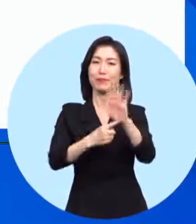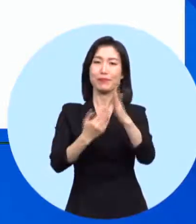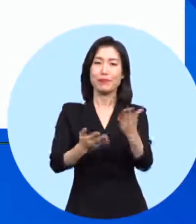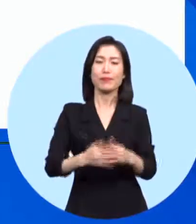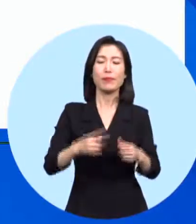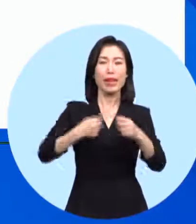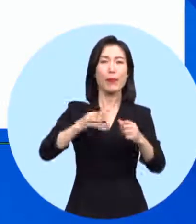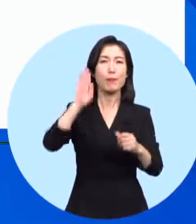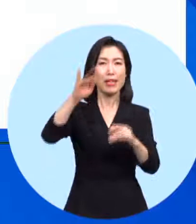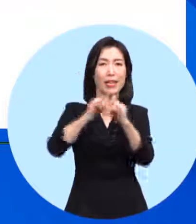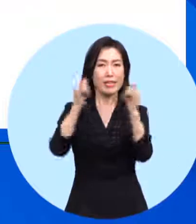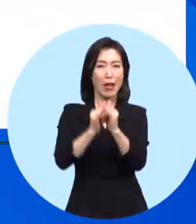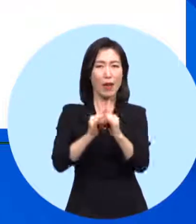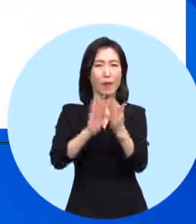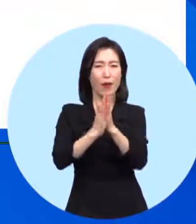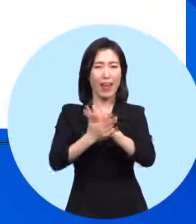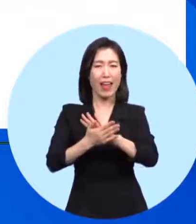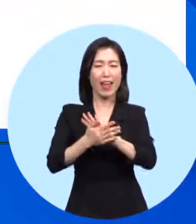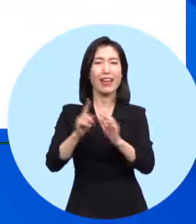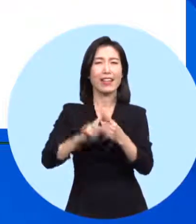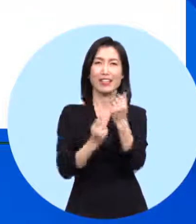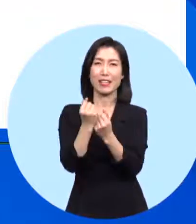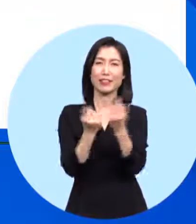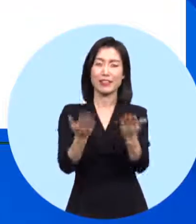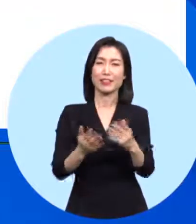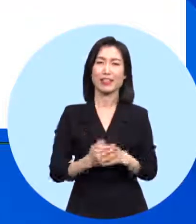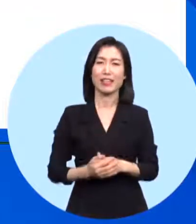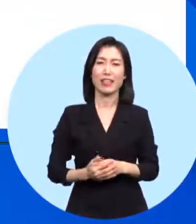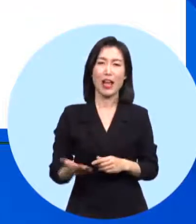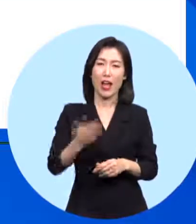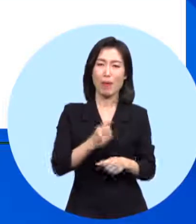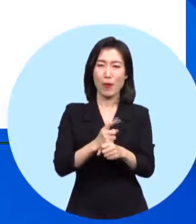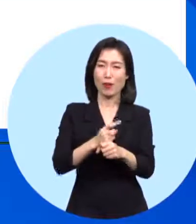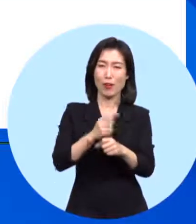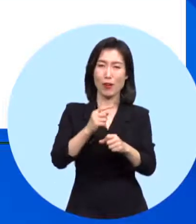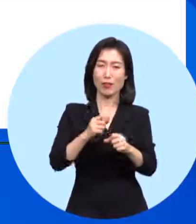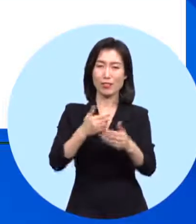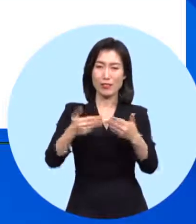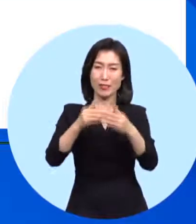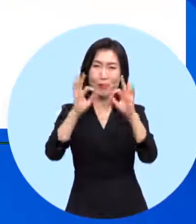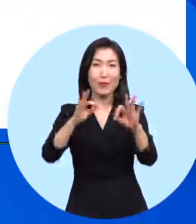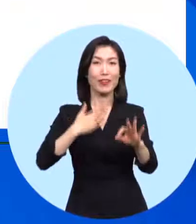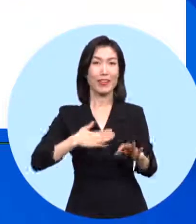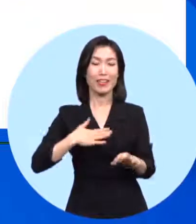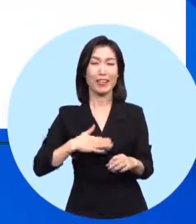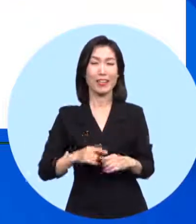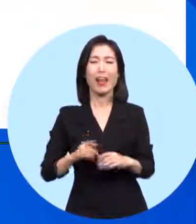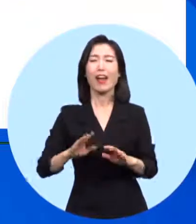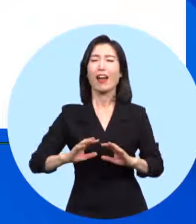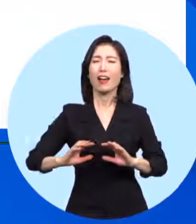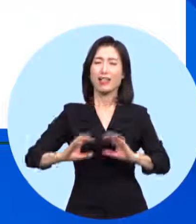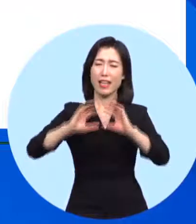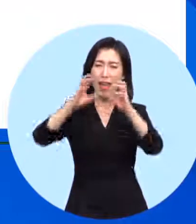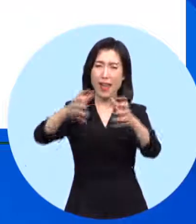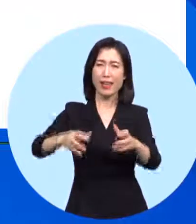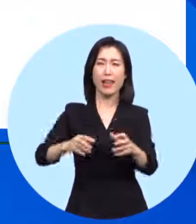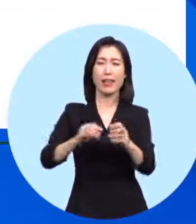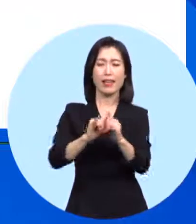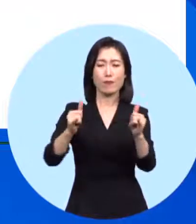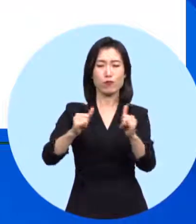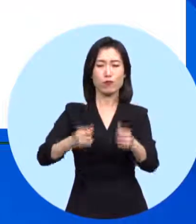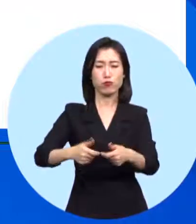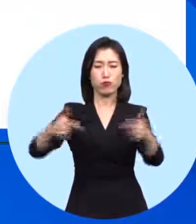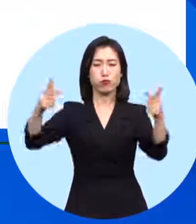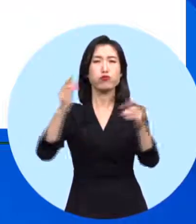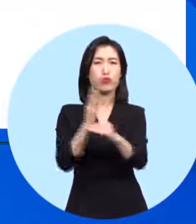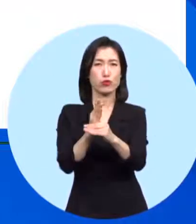변화와 자치분권에 관한 얘기가 되겠습니다. 이미 여러분들 보시는 바와 마찬가지로 세계 인구는 꾸준히 늘고 있는 것